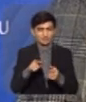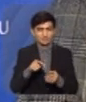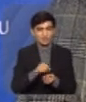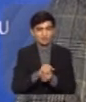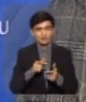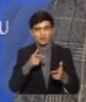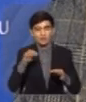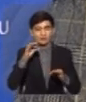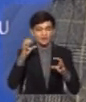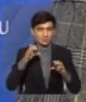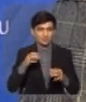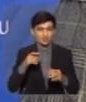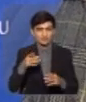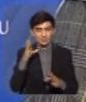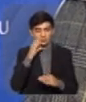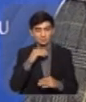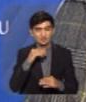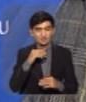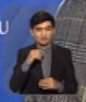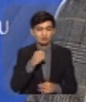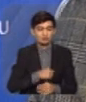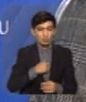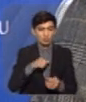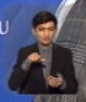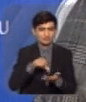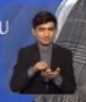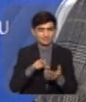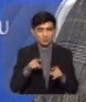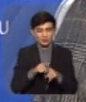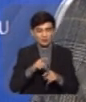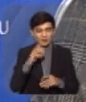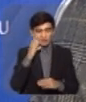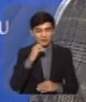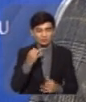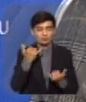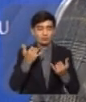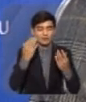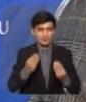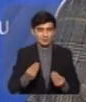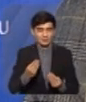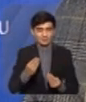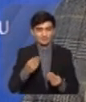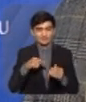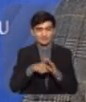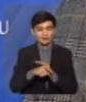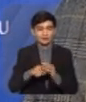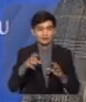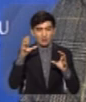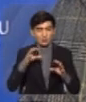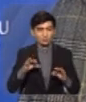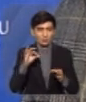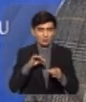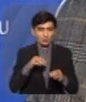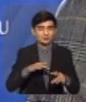дают возможность для злоупотребления. На самом деле и на сегодняшний день в рамках действующего